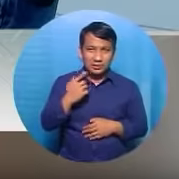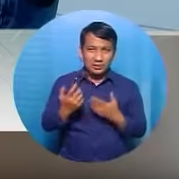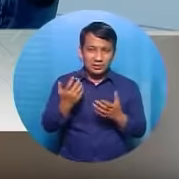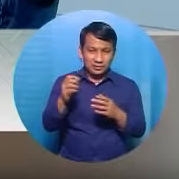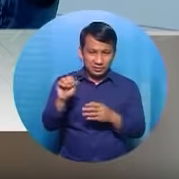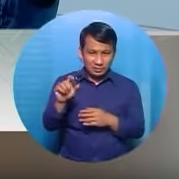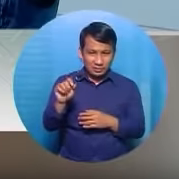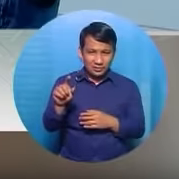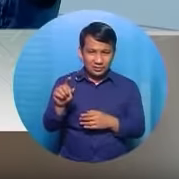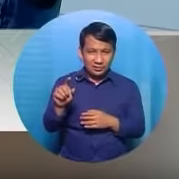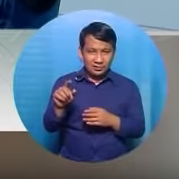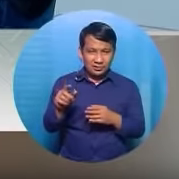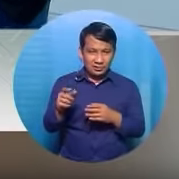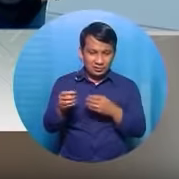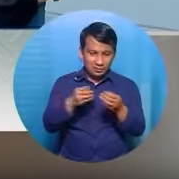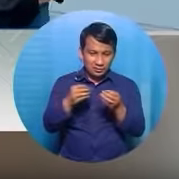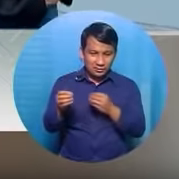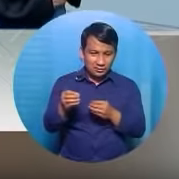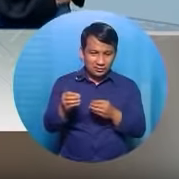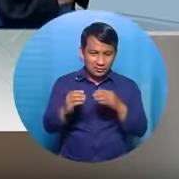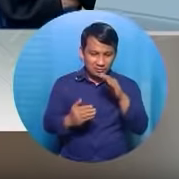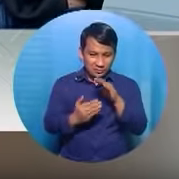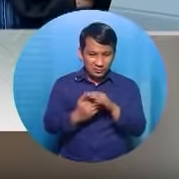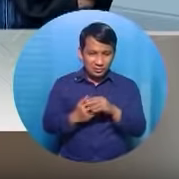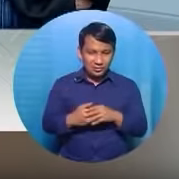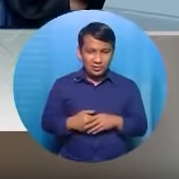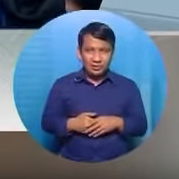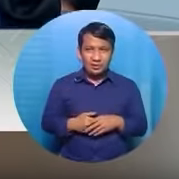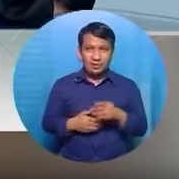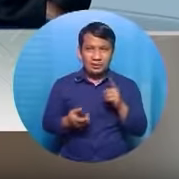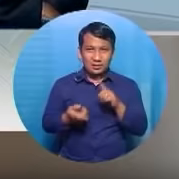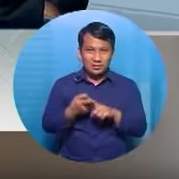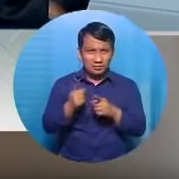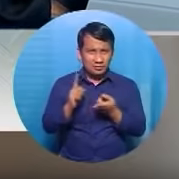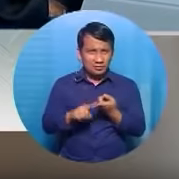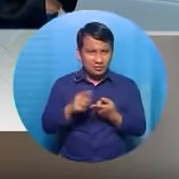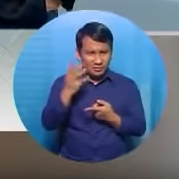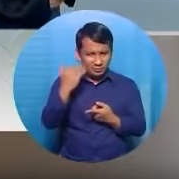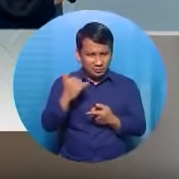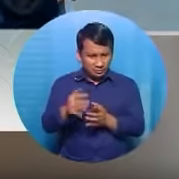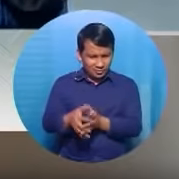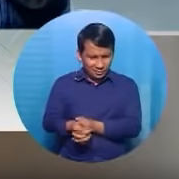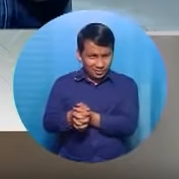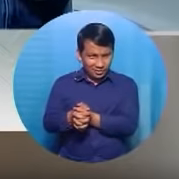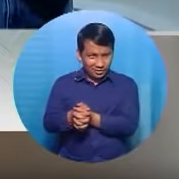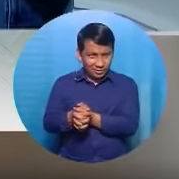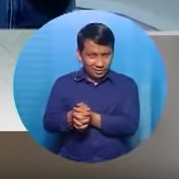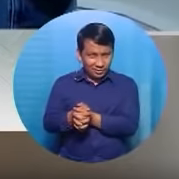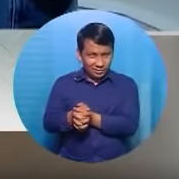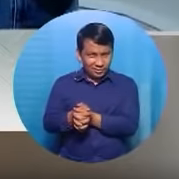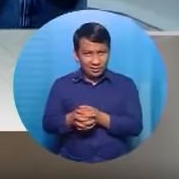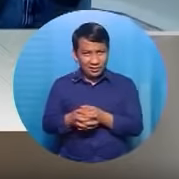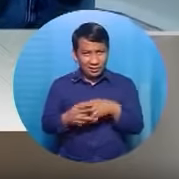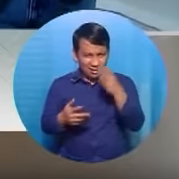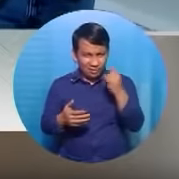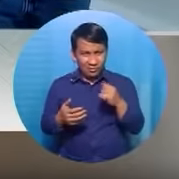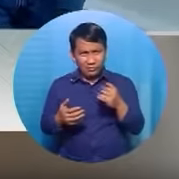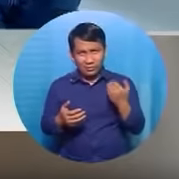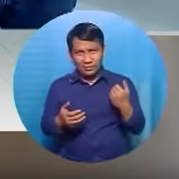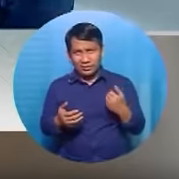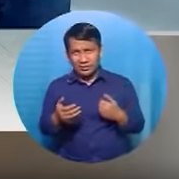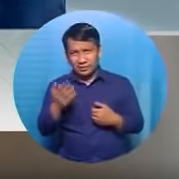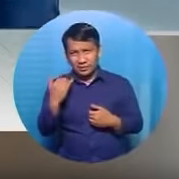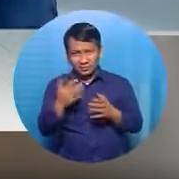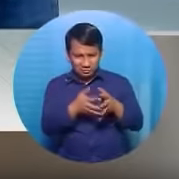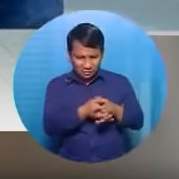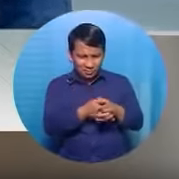11 p.m. magkandak mi o curfew. Okay, kung friend lang kayo, sir, bakit nakahawak siya doon sa atubangan ni mo? Nga naman siya